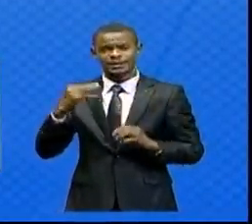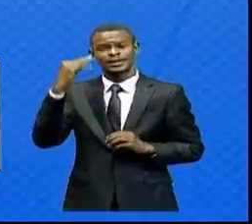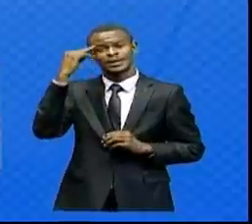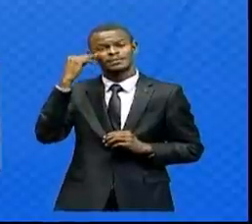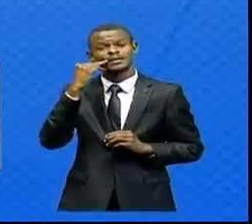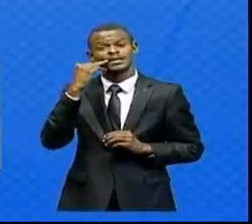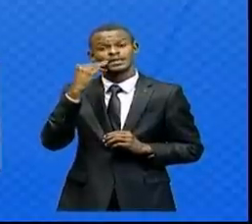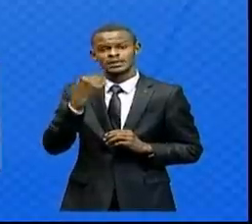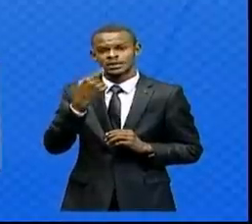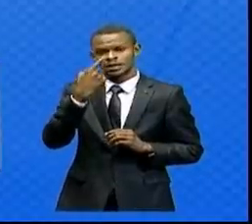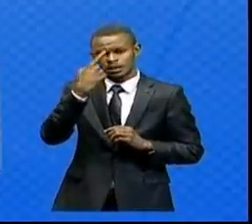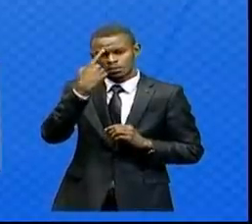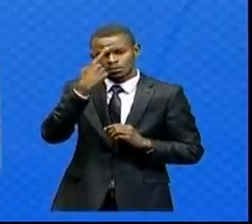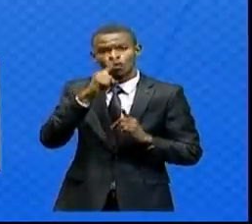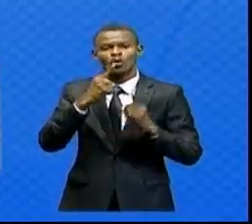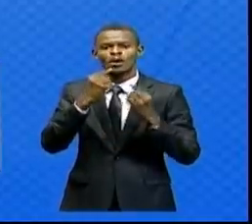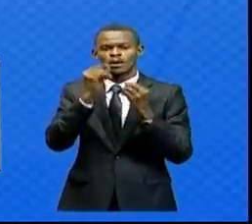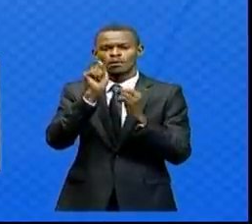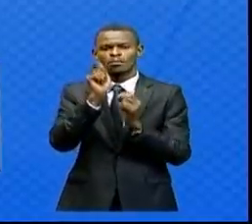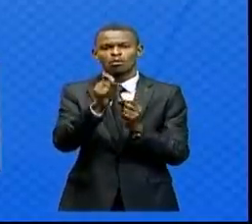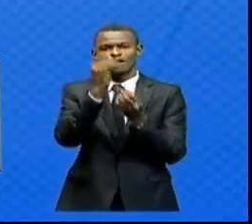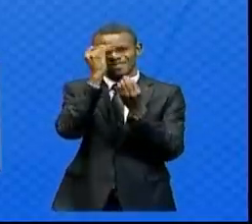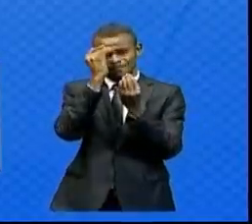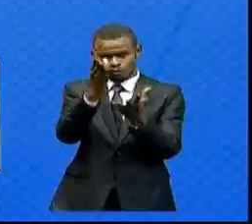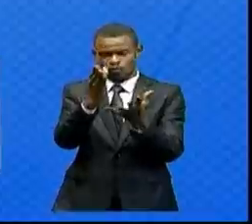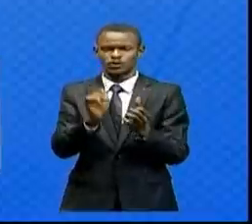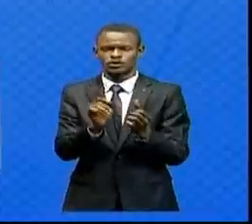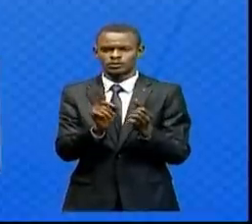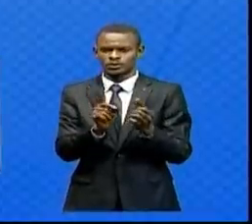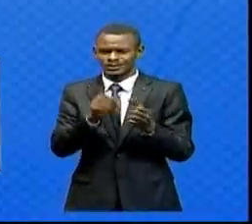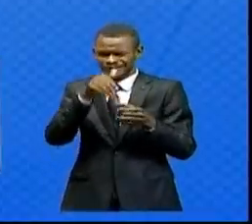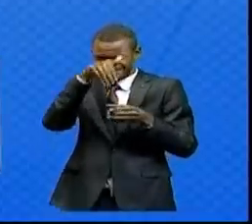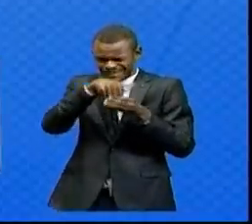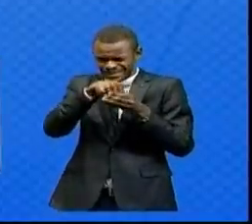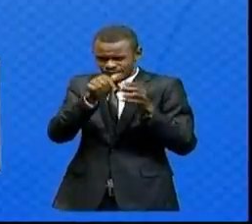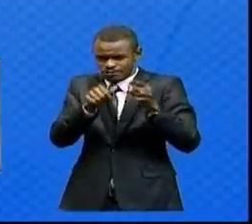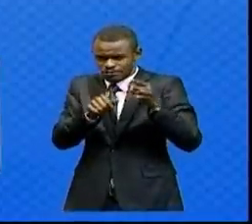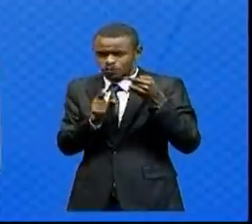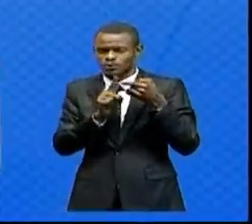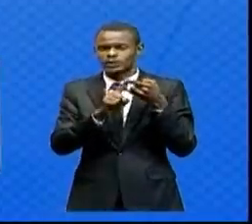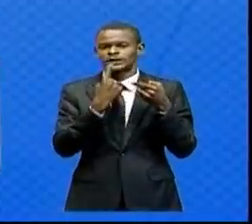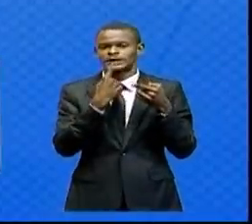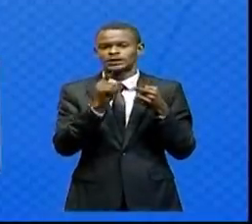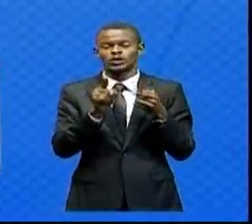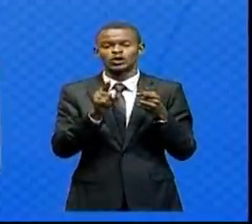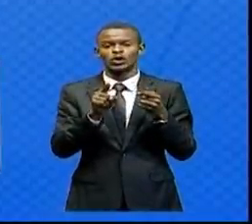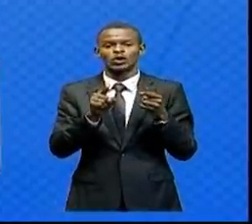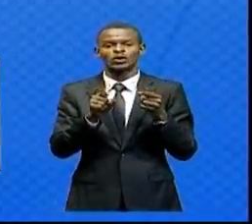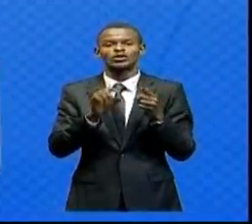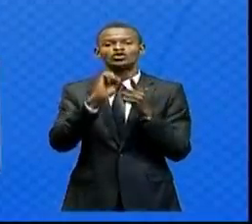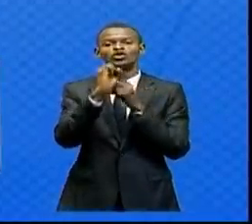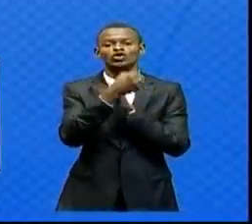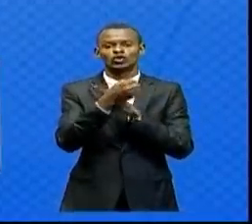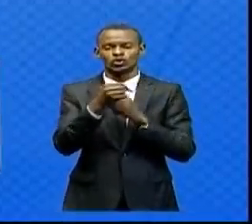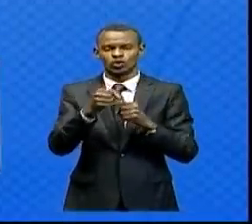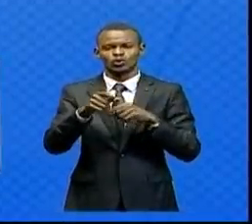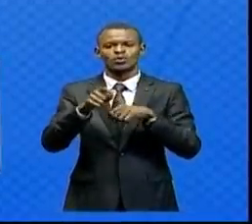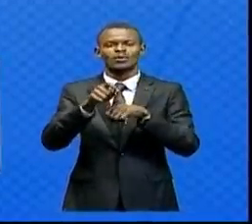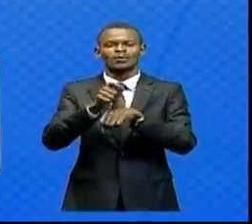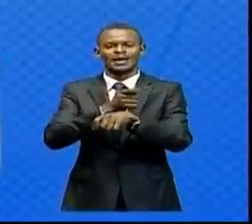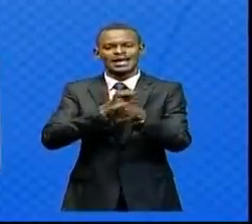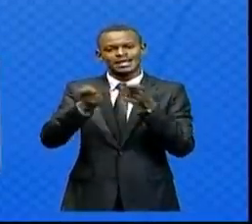aux points d'information. Premier point, État et administration du territoire. Le vice-premier